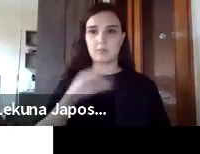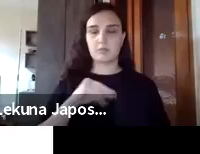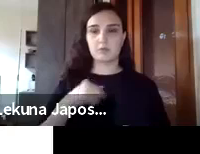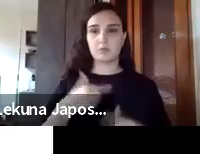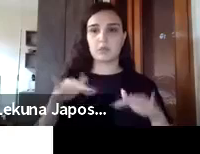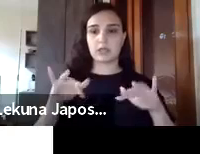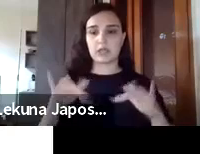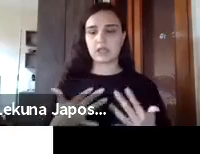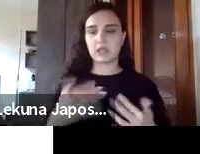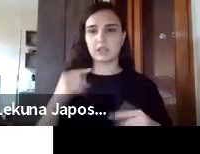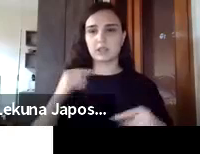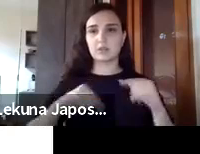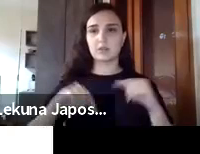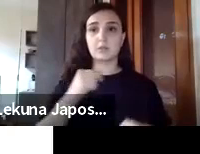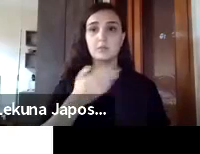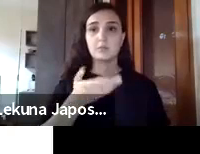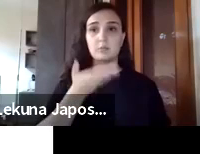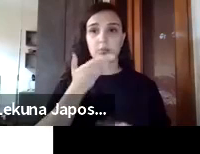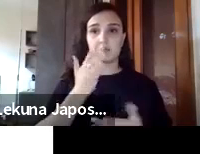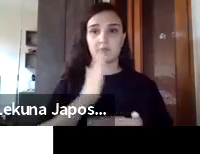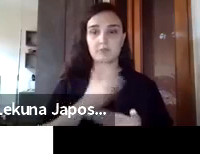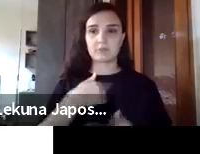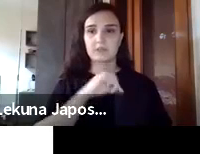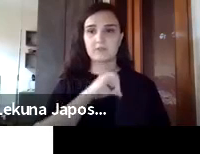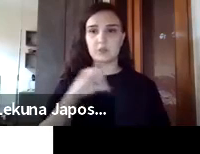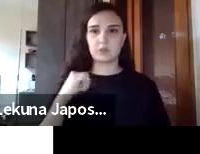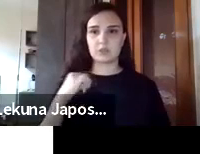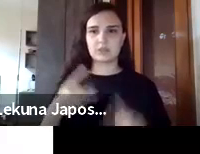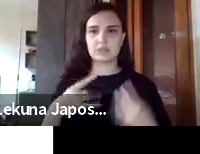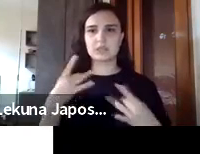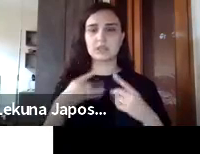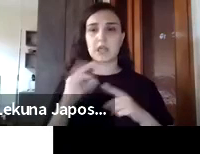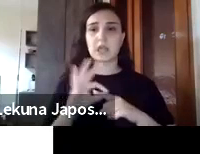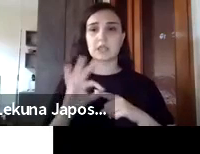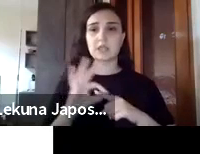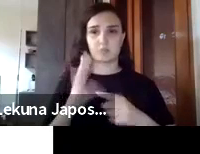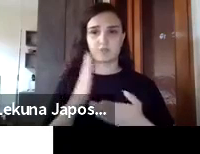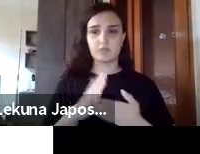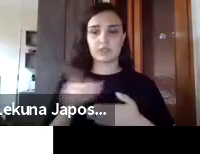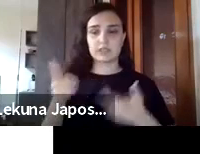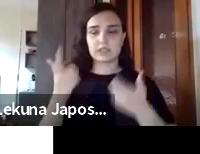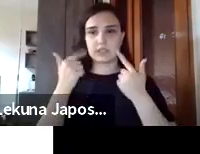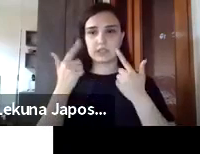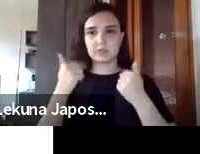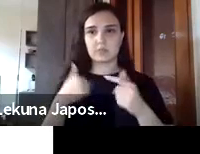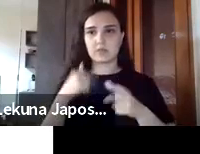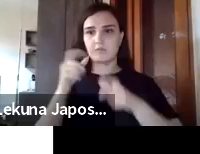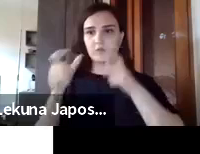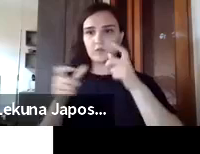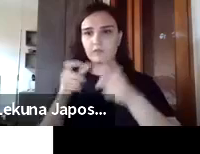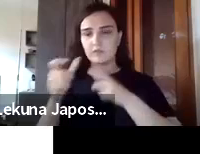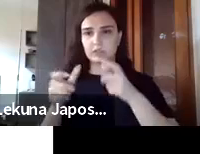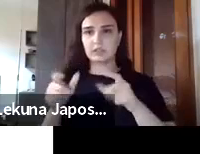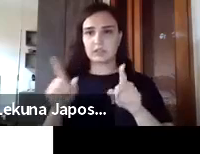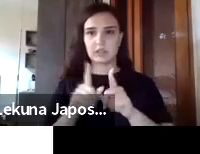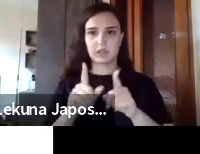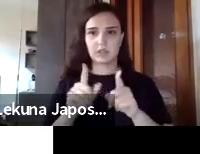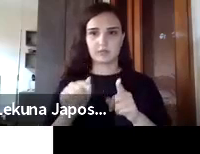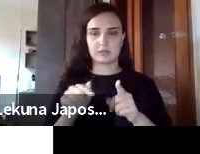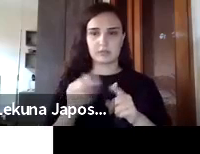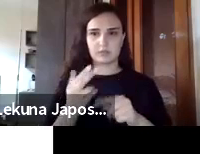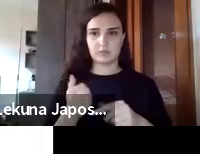გადაღლილი, გადამწვარი, მე თვითონაც გაღიზიანებული ვარ, მე ის ტირის, მე ვუყბირი და ასე შემდეგ, ხო?